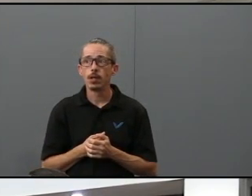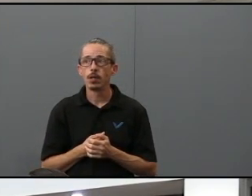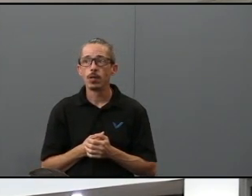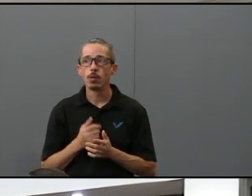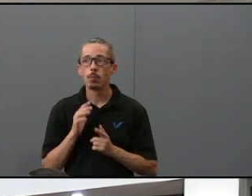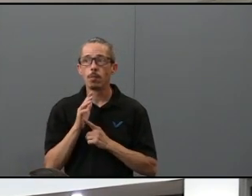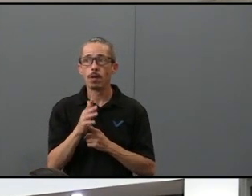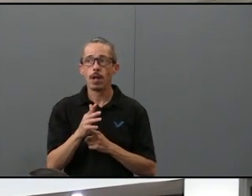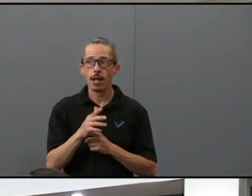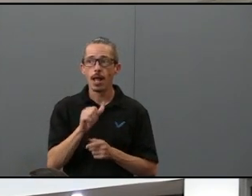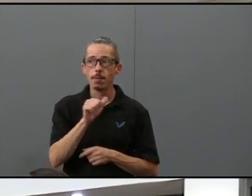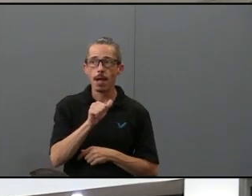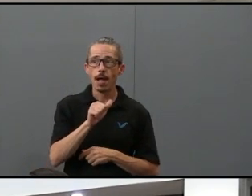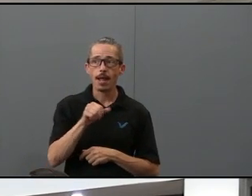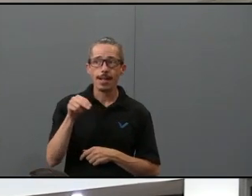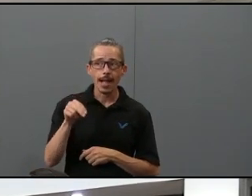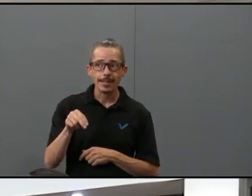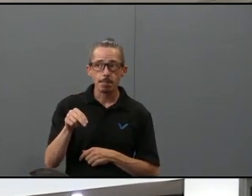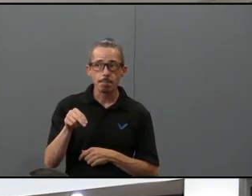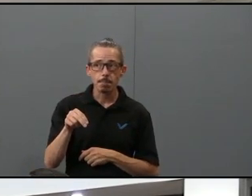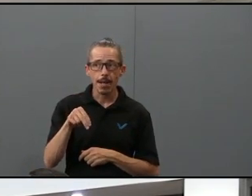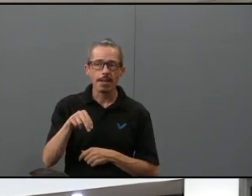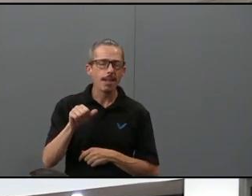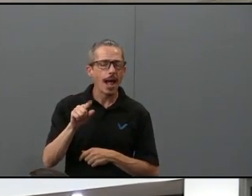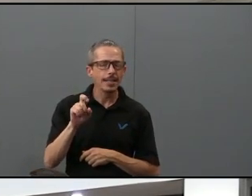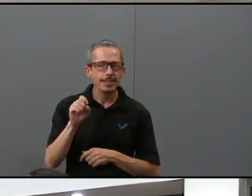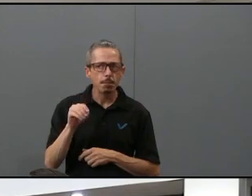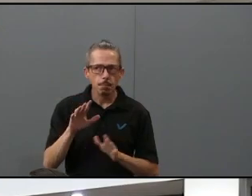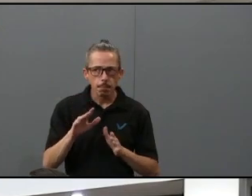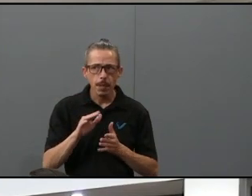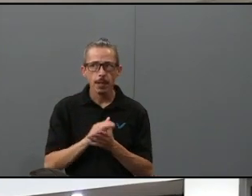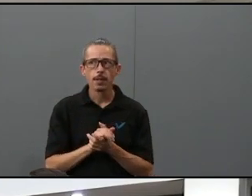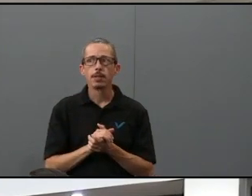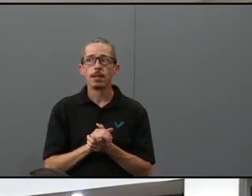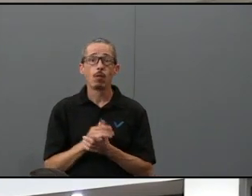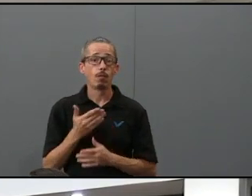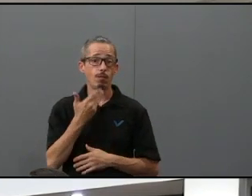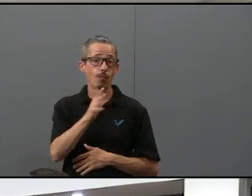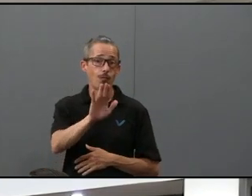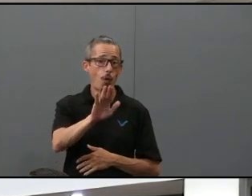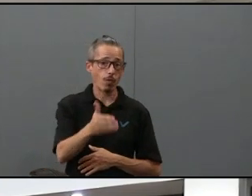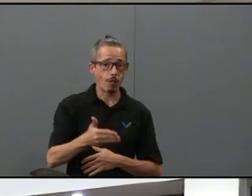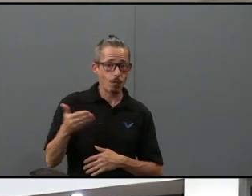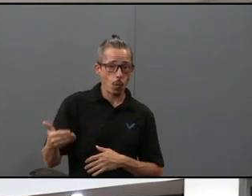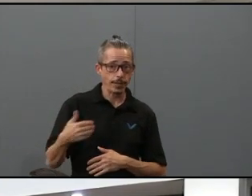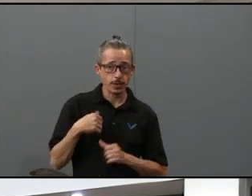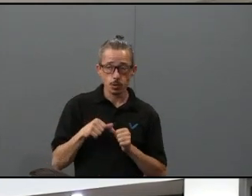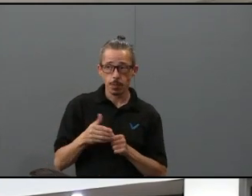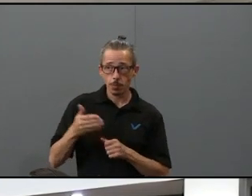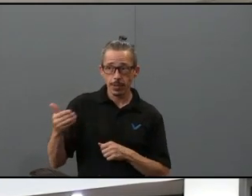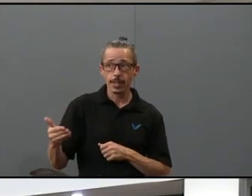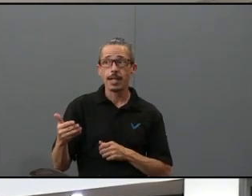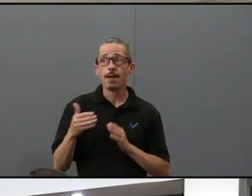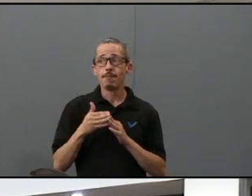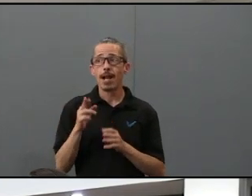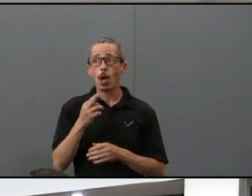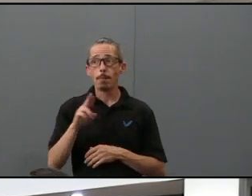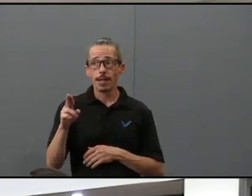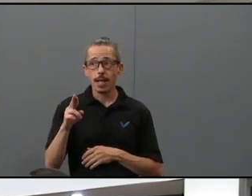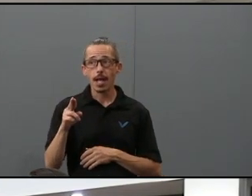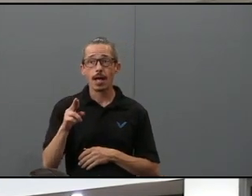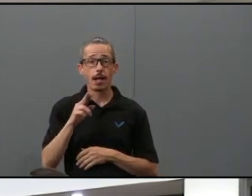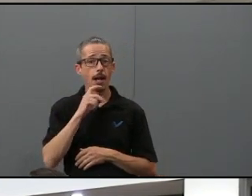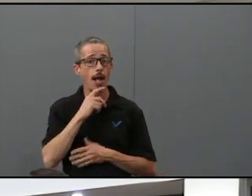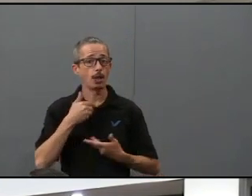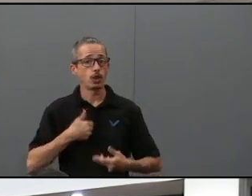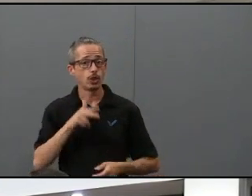disais je m'appelle Alvina Nadim je suis j'aime dire votre voisine ici à repentini j'ai 37